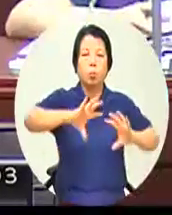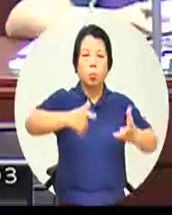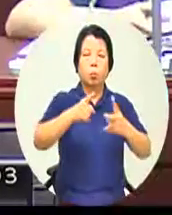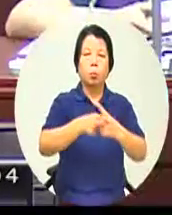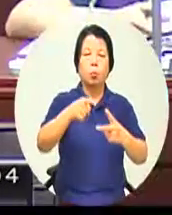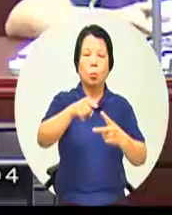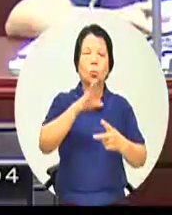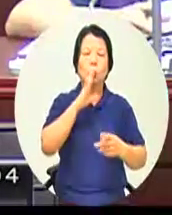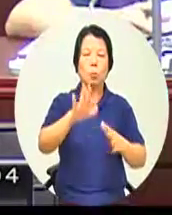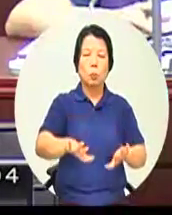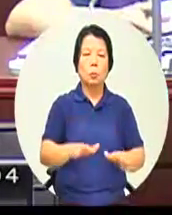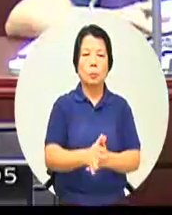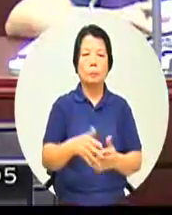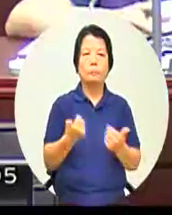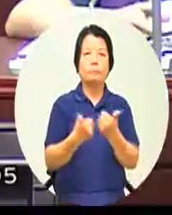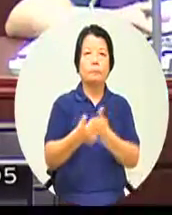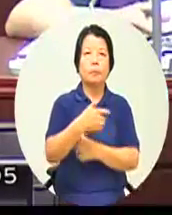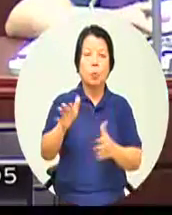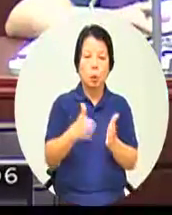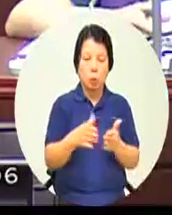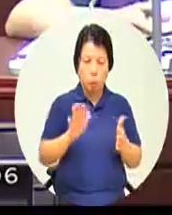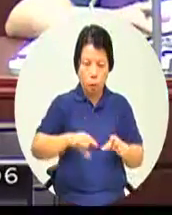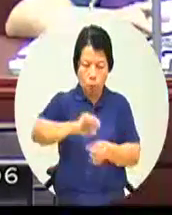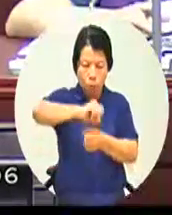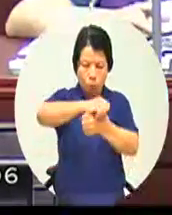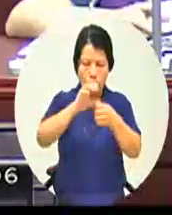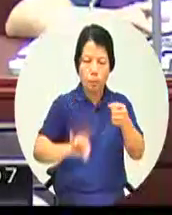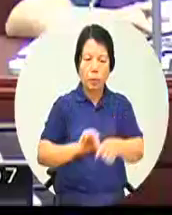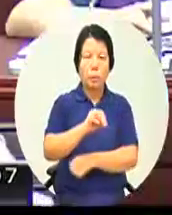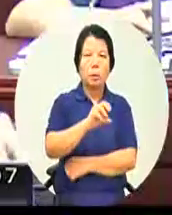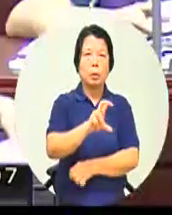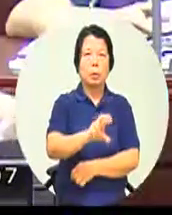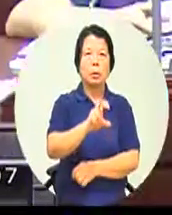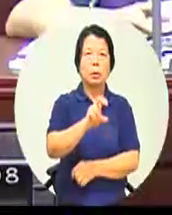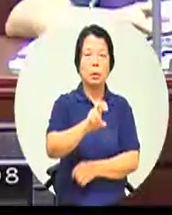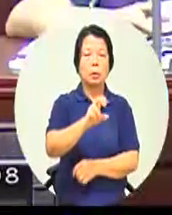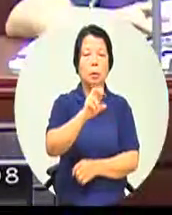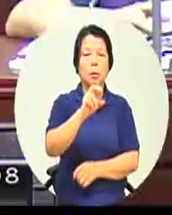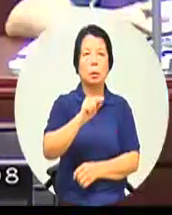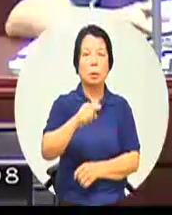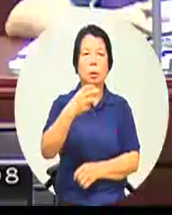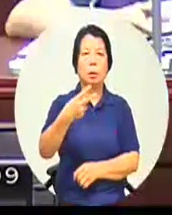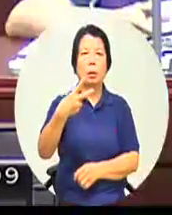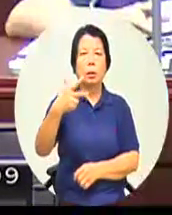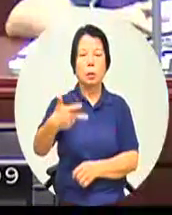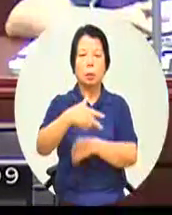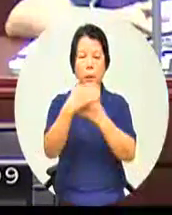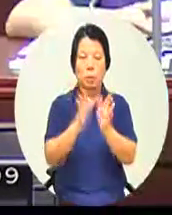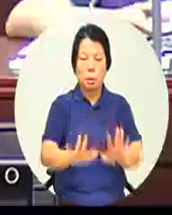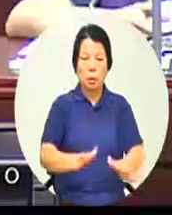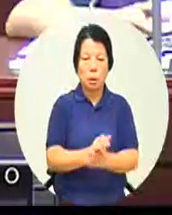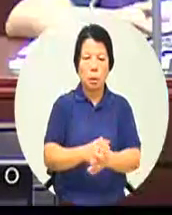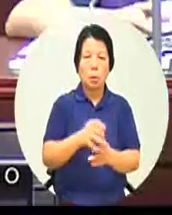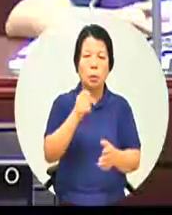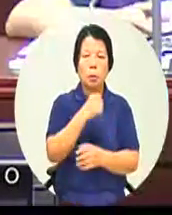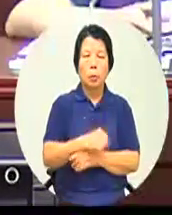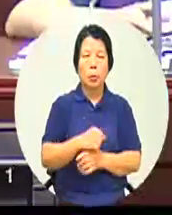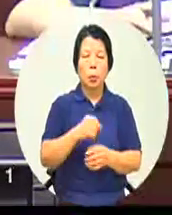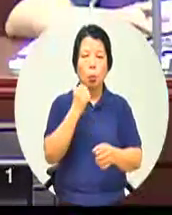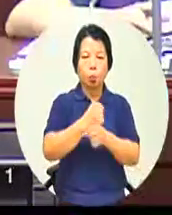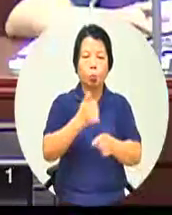这个学期结束的时候，他已经达到70.27%哦。那我也查了一下，员工合作消费社大概